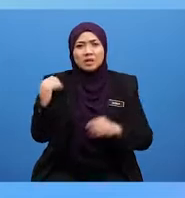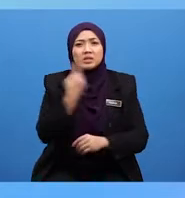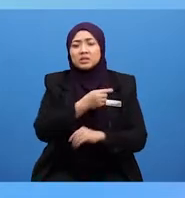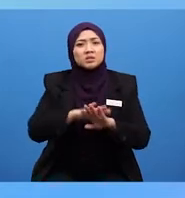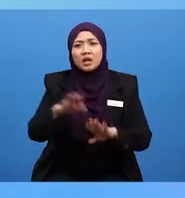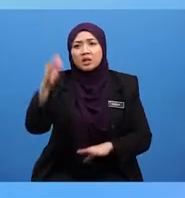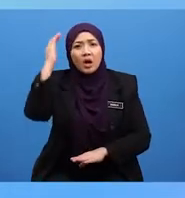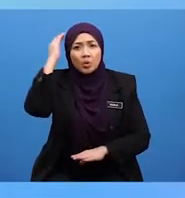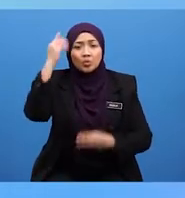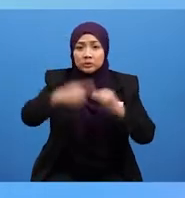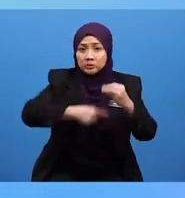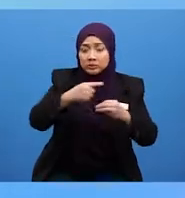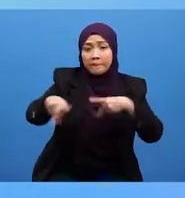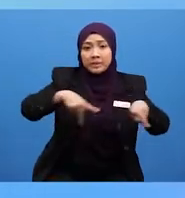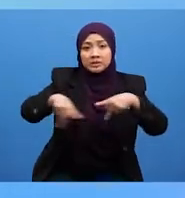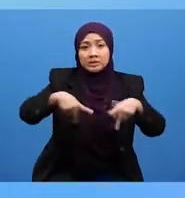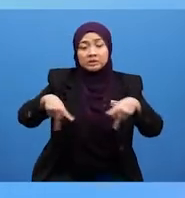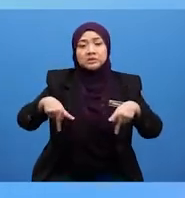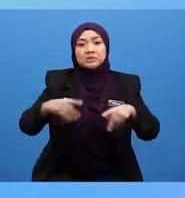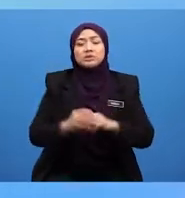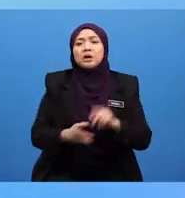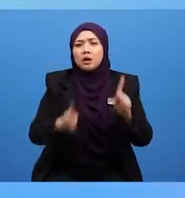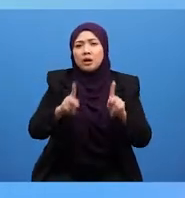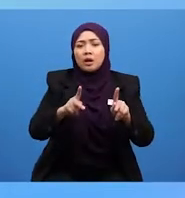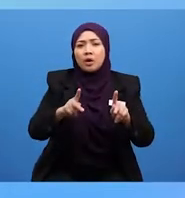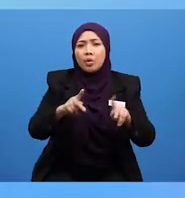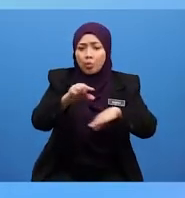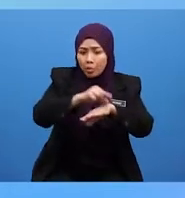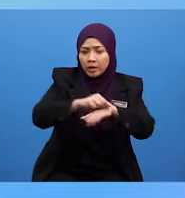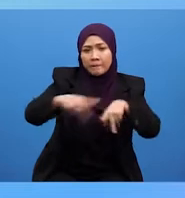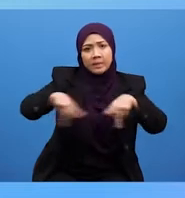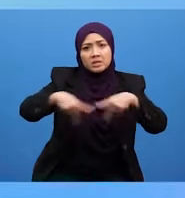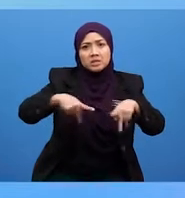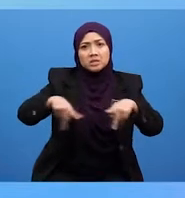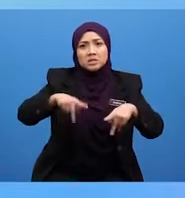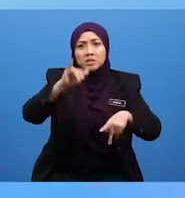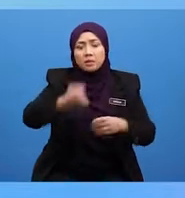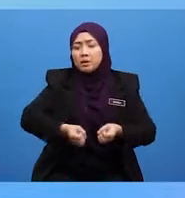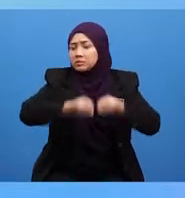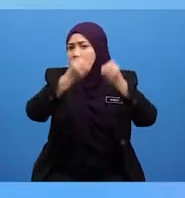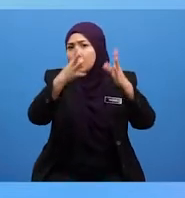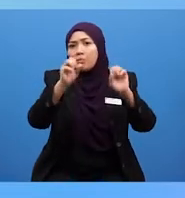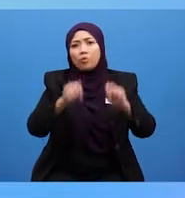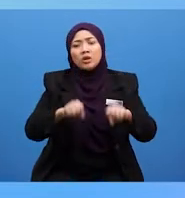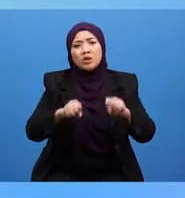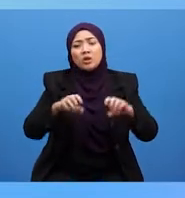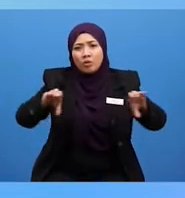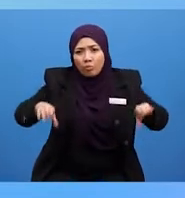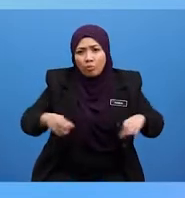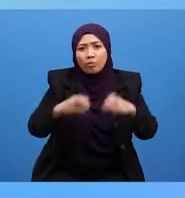sedari. Penggunaan plastik yang meluas telah menimbulkan masalah pencemaran alam